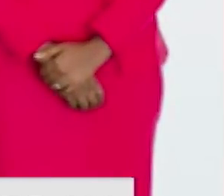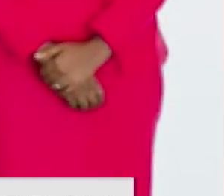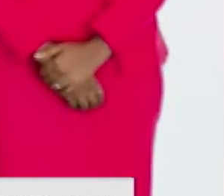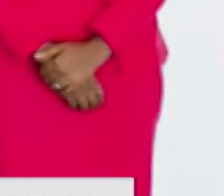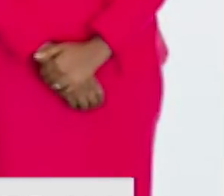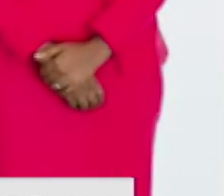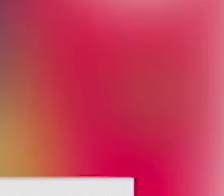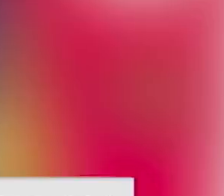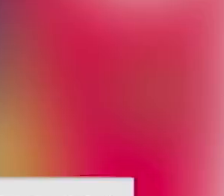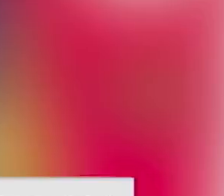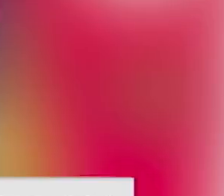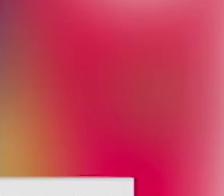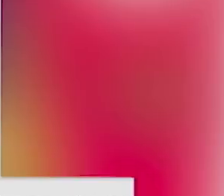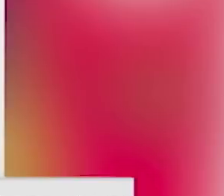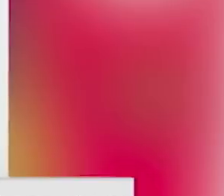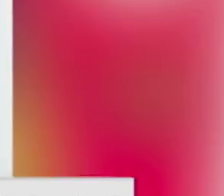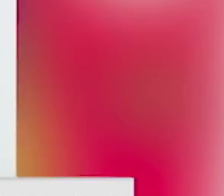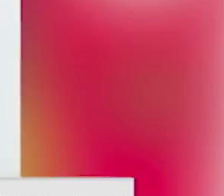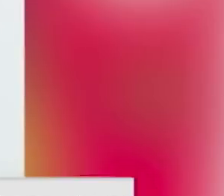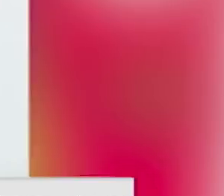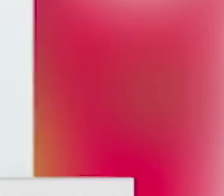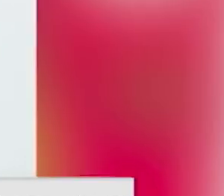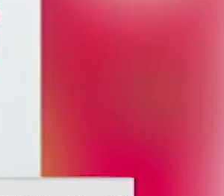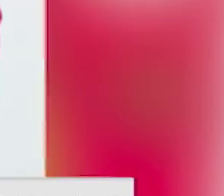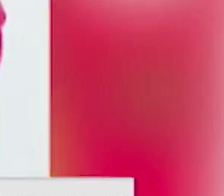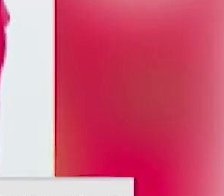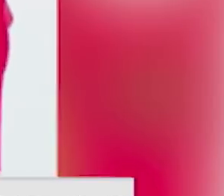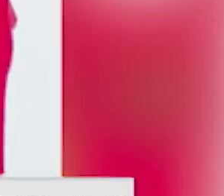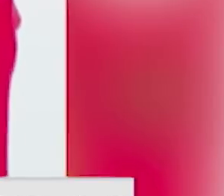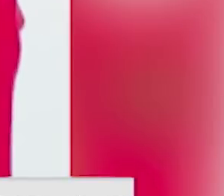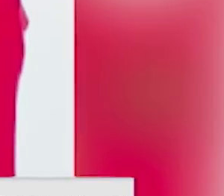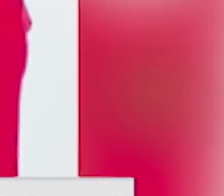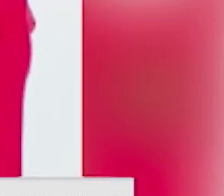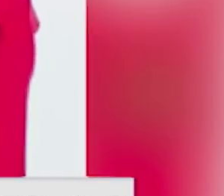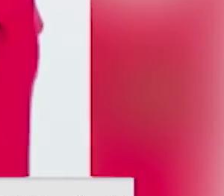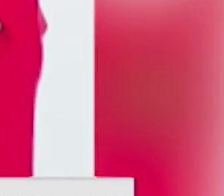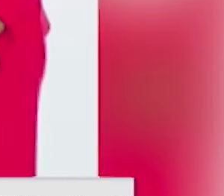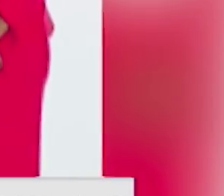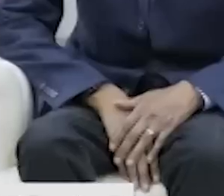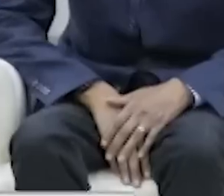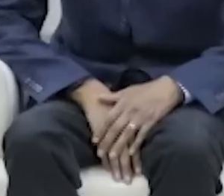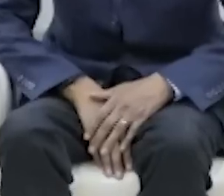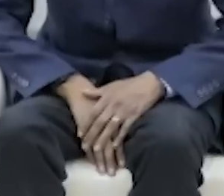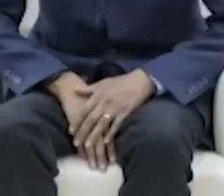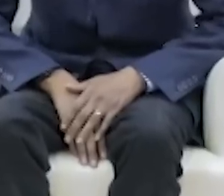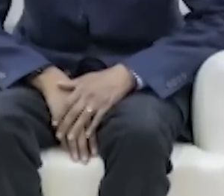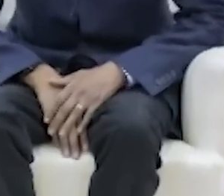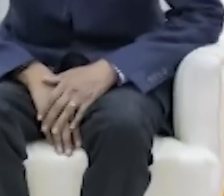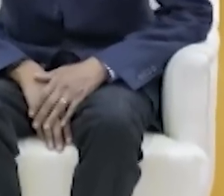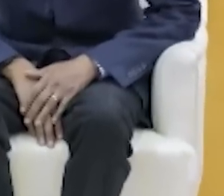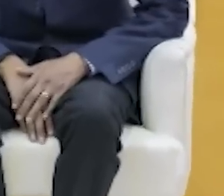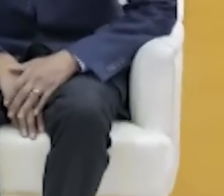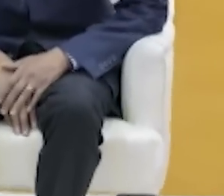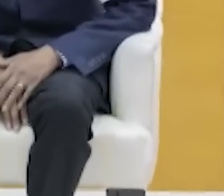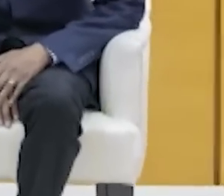Dr. Rasina Zerbon umuyobozi w'inama y'ubutegetsi y'ikigo cy'u Rwanda gishinzwe ingufu za